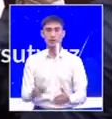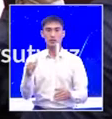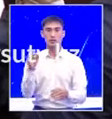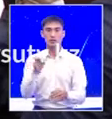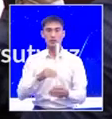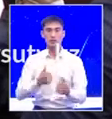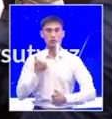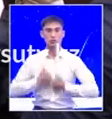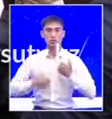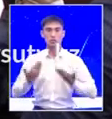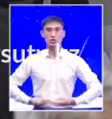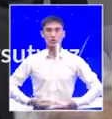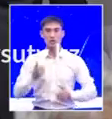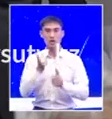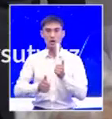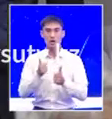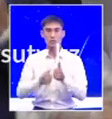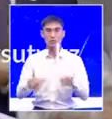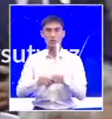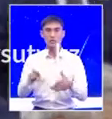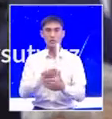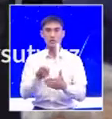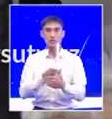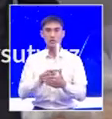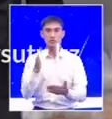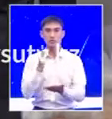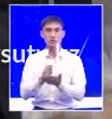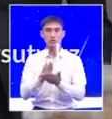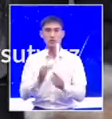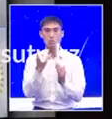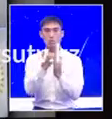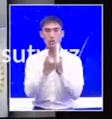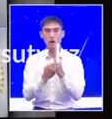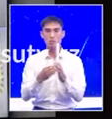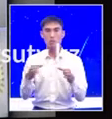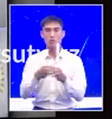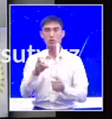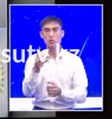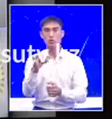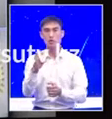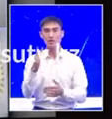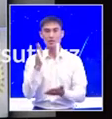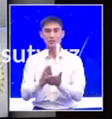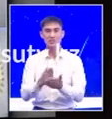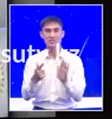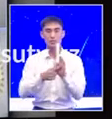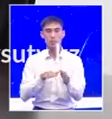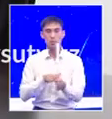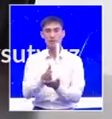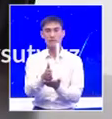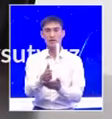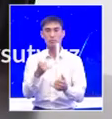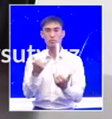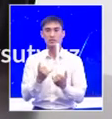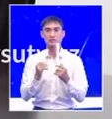Достойную жизнь каждому. Под таким названием в регионе осуществляют предвыборную программу партии «Нур Отан». Она предусматривает 7 направлений,